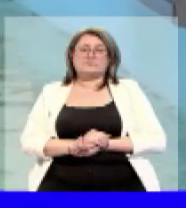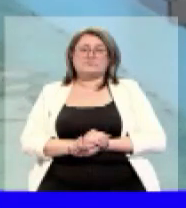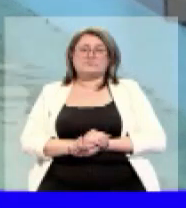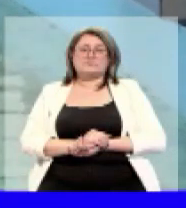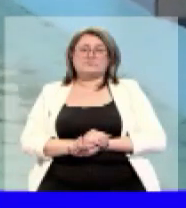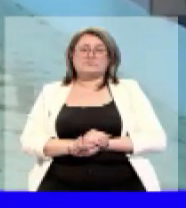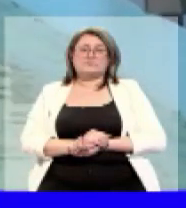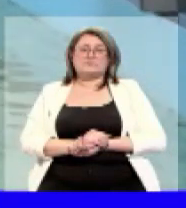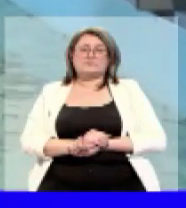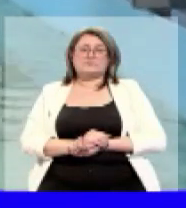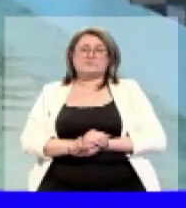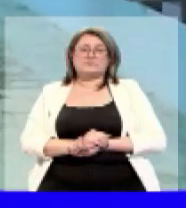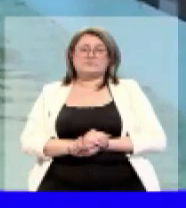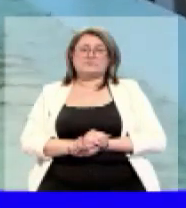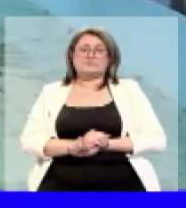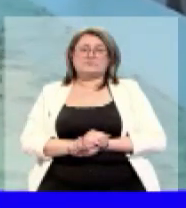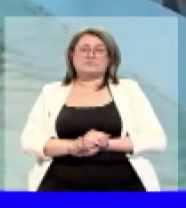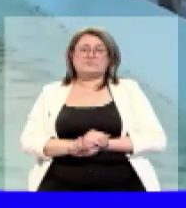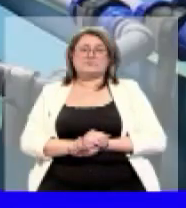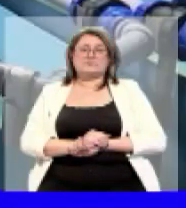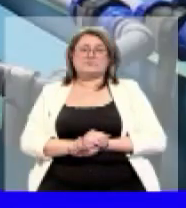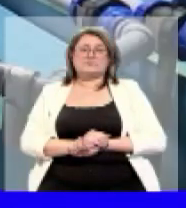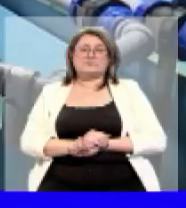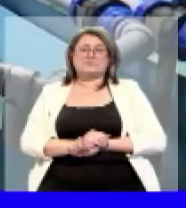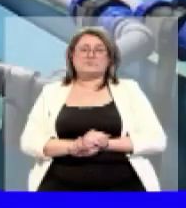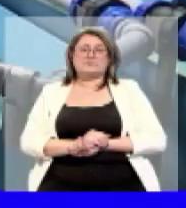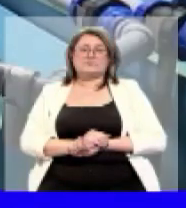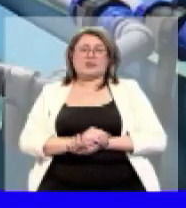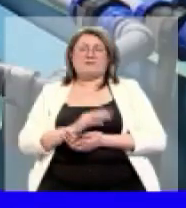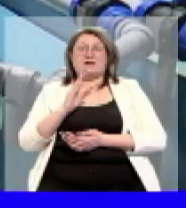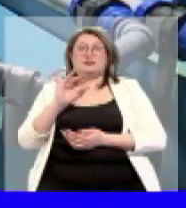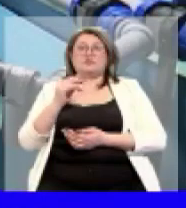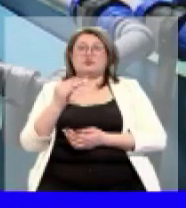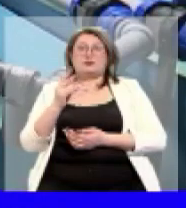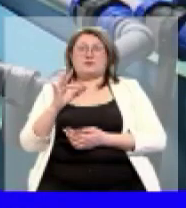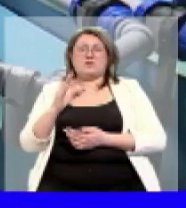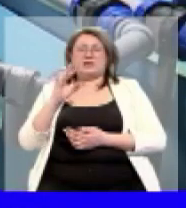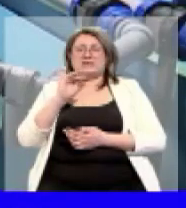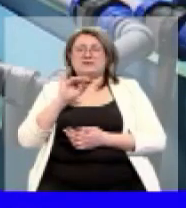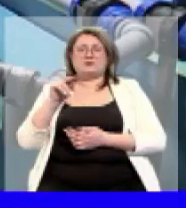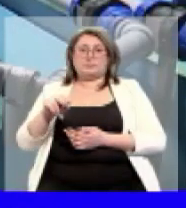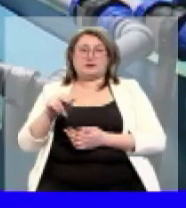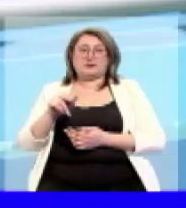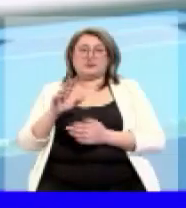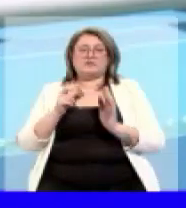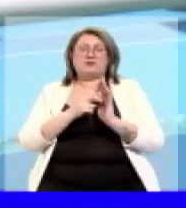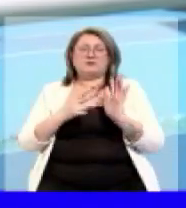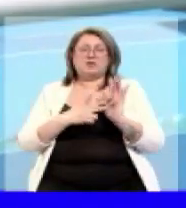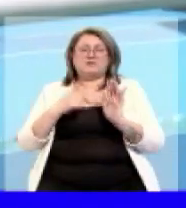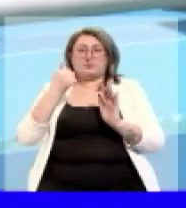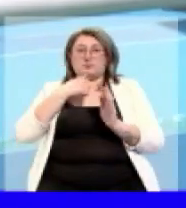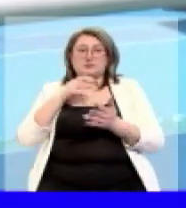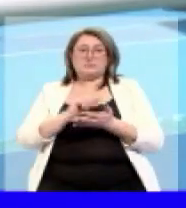арқылы бекіре балығын өсіру жолға қойылған. Валентин Ищенко жеке кәсіпкер. 2018 жылдан бері бекіре